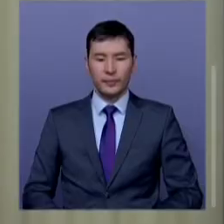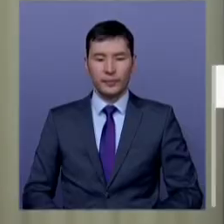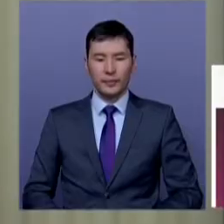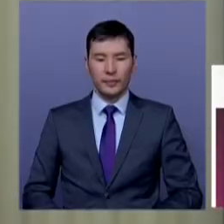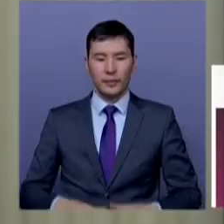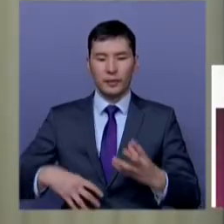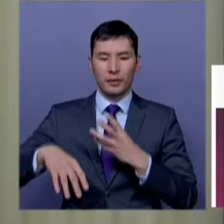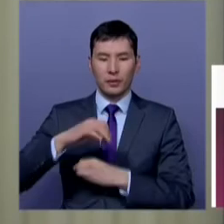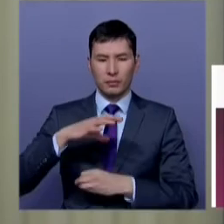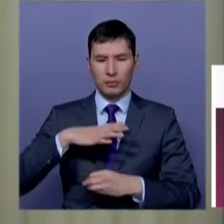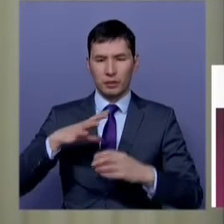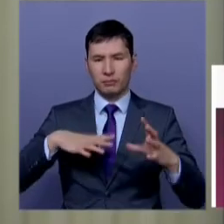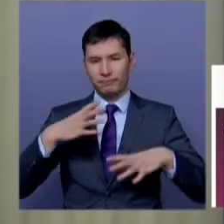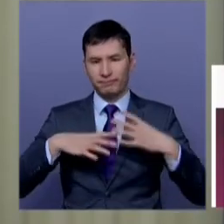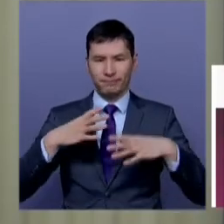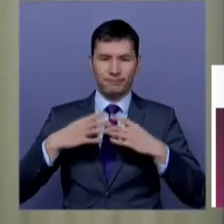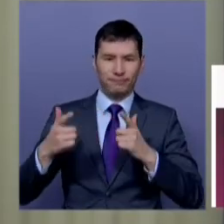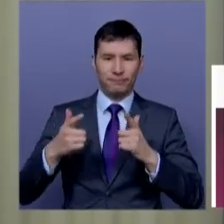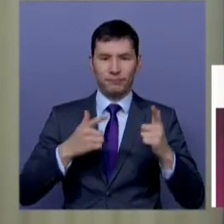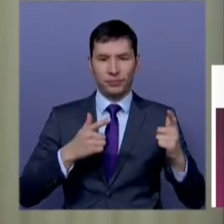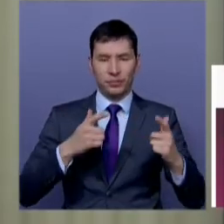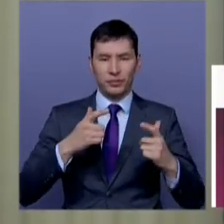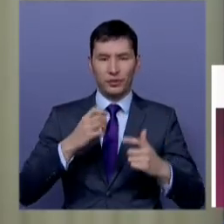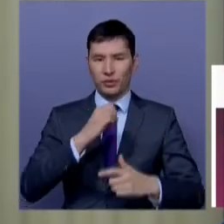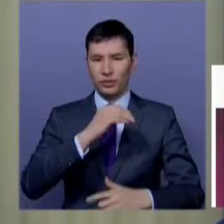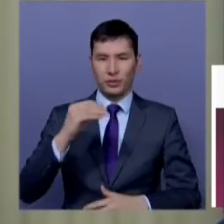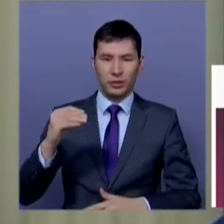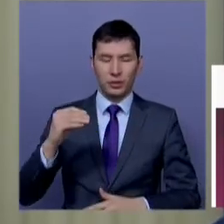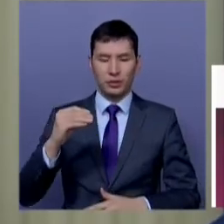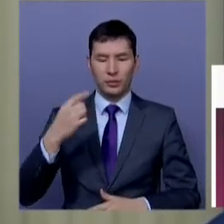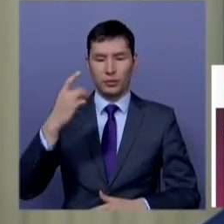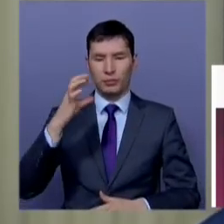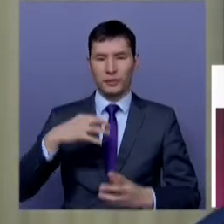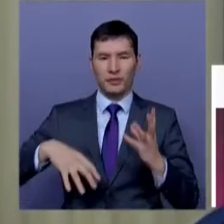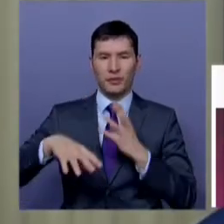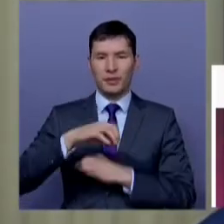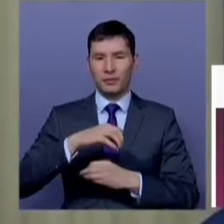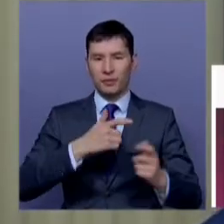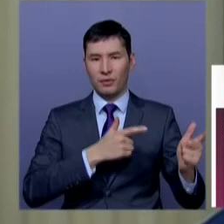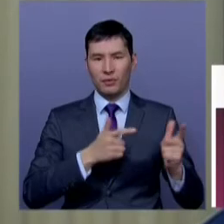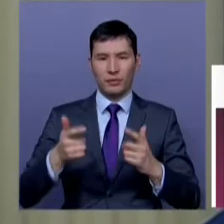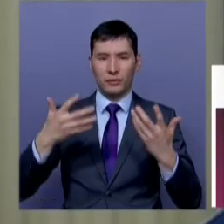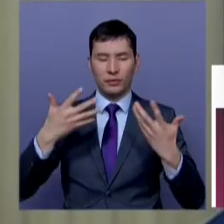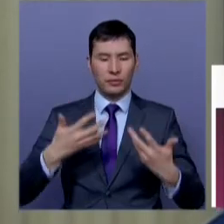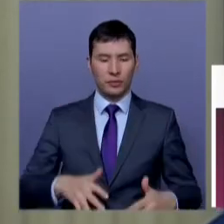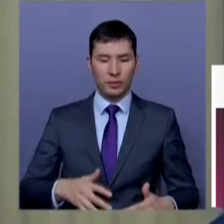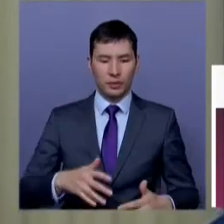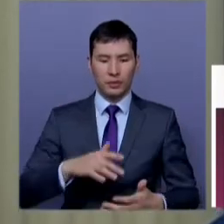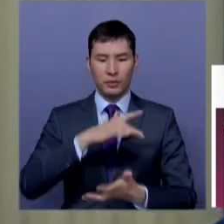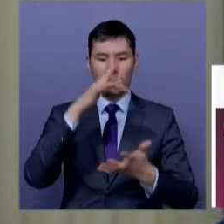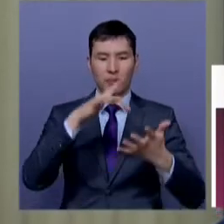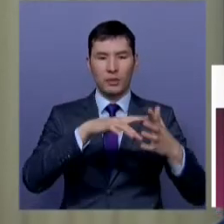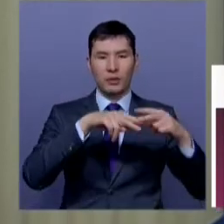Подготовка у нас была плодотворная. Құрама бұл іріктеу жарысына тыңғылықты дайындалды. 100% дайын деуге болады. Оқу-жаттығу жиындарын Нұрсұлтан